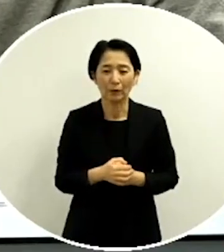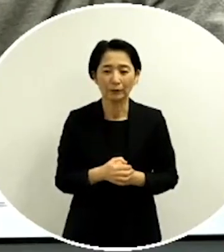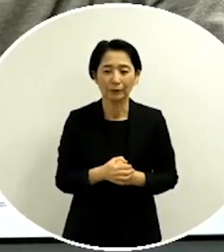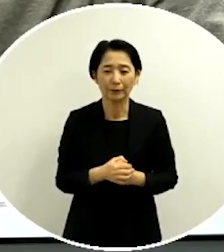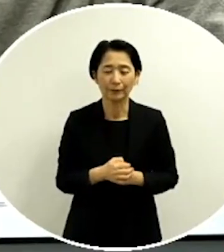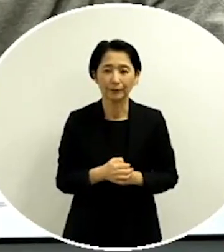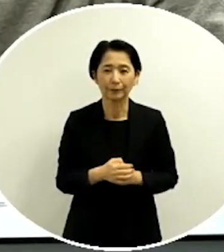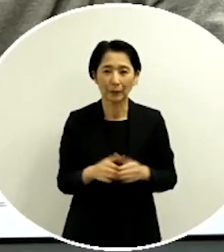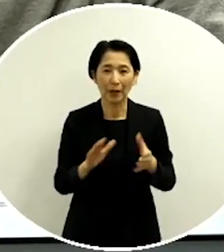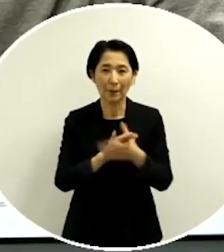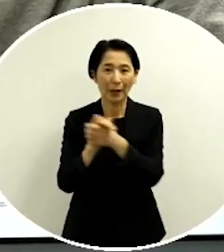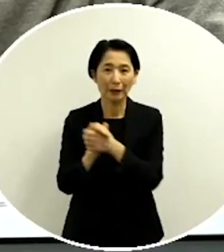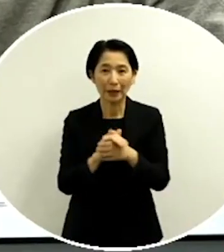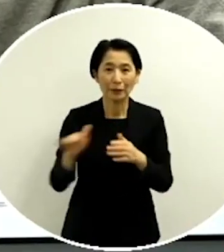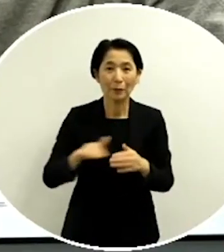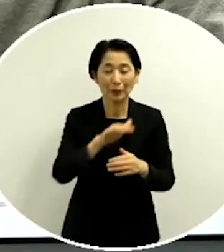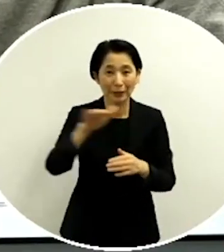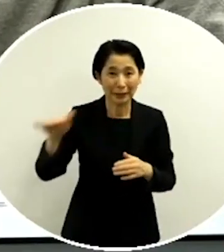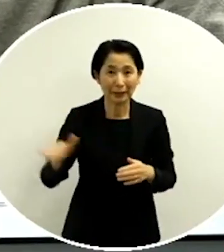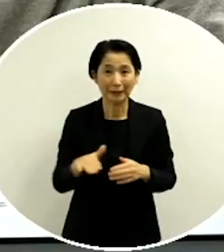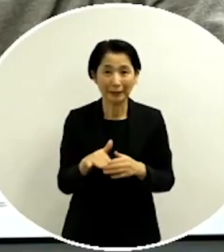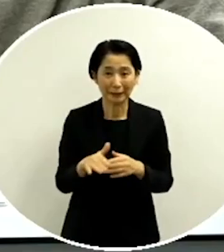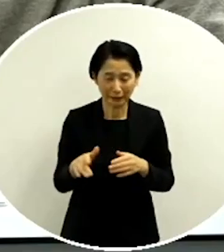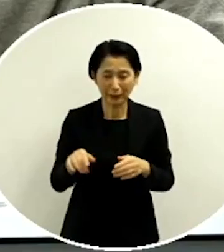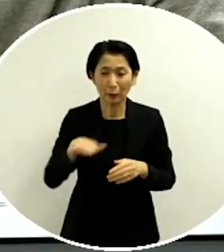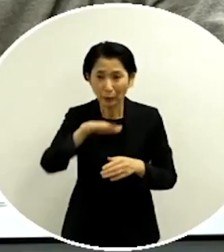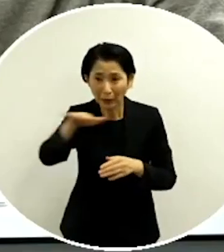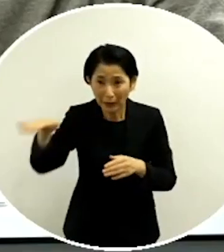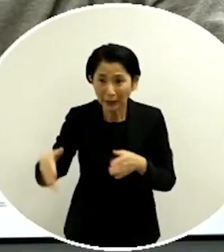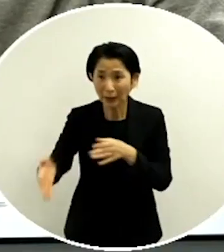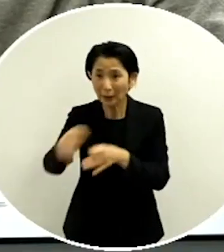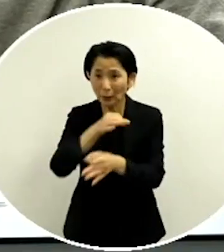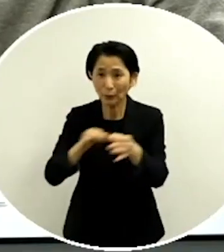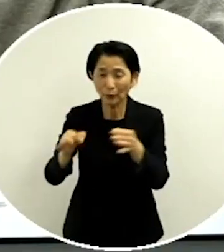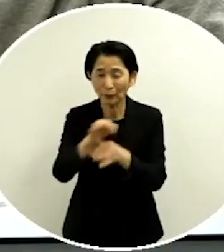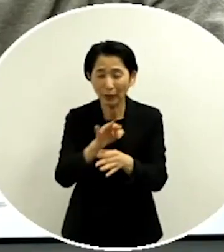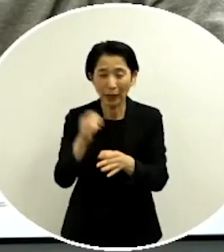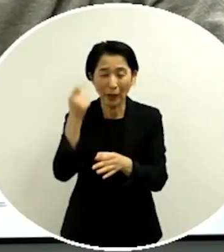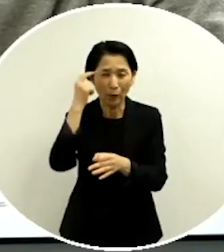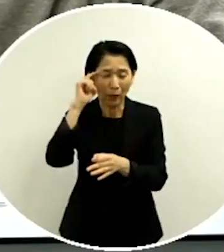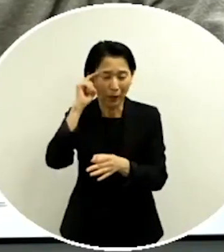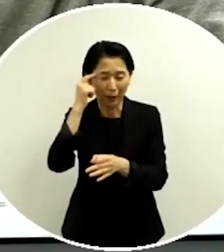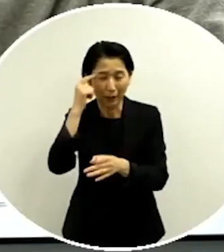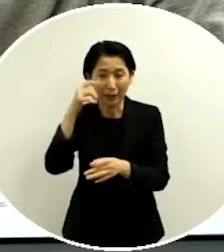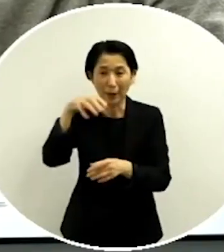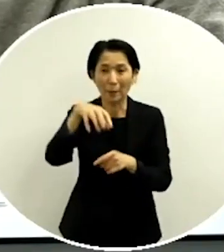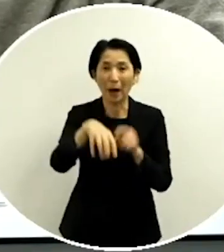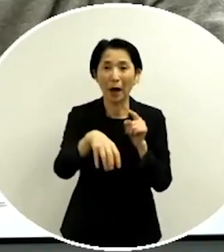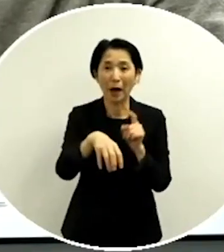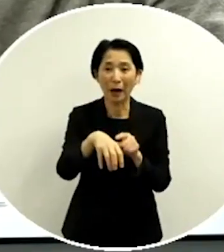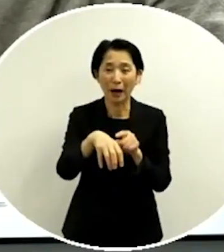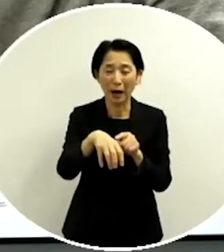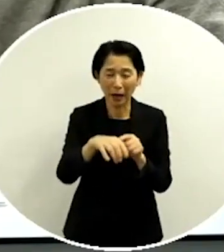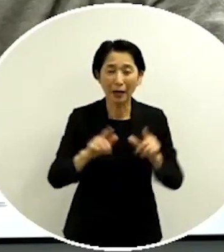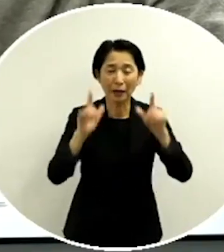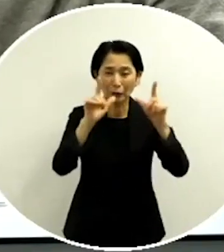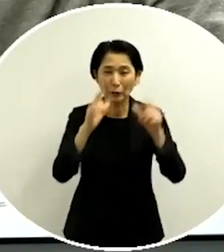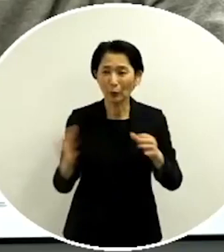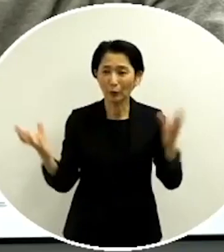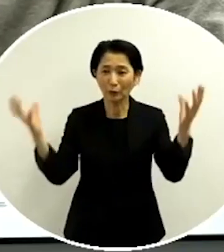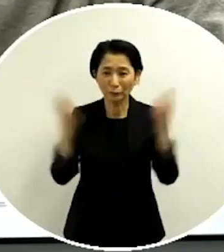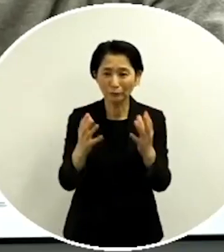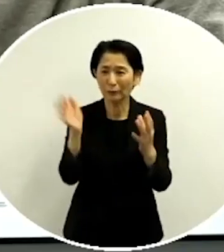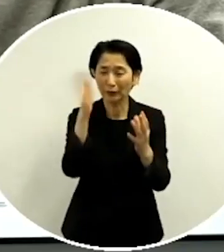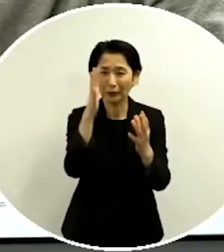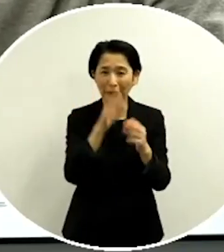パパ謎の皆さんにパートナーズのその上を考えるような場をでスネアのあえて東京へ来なくてもいいのでネットを使っ